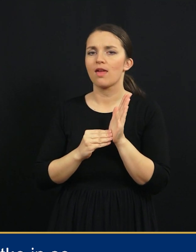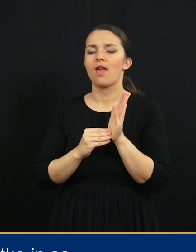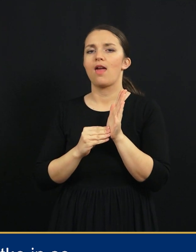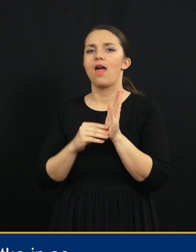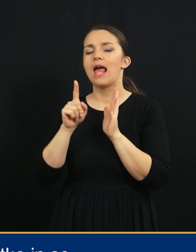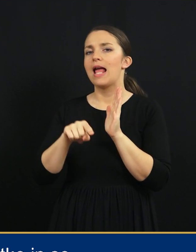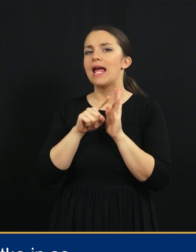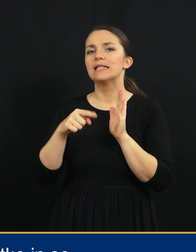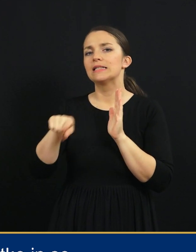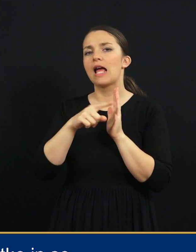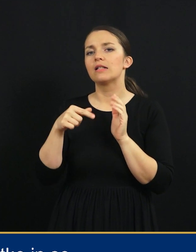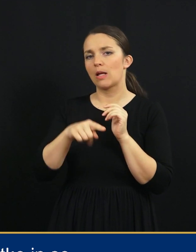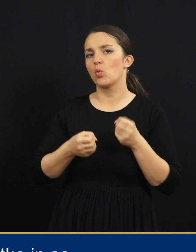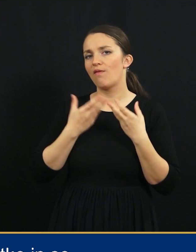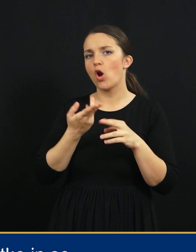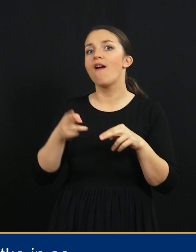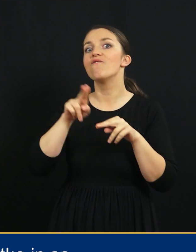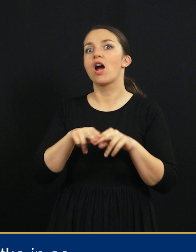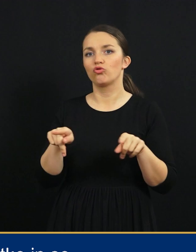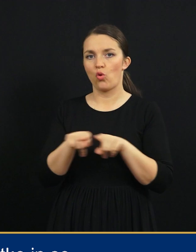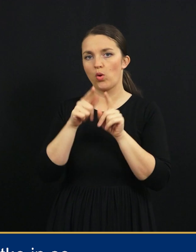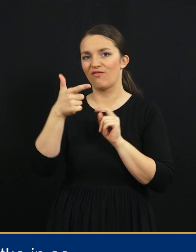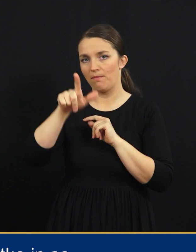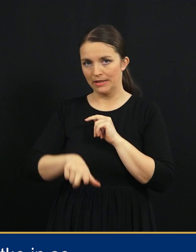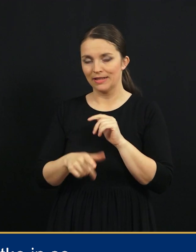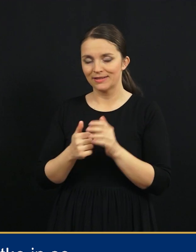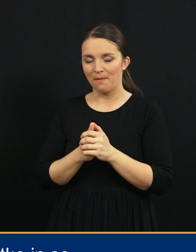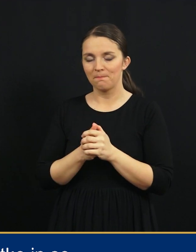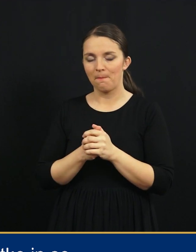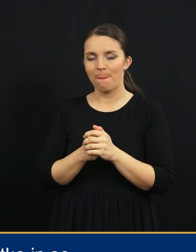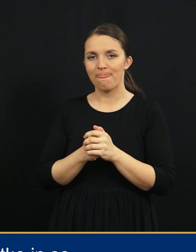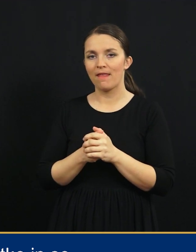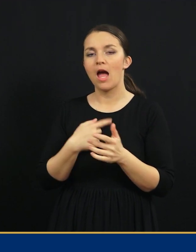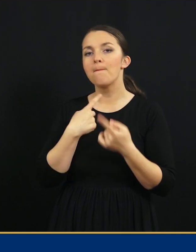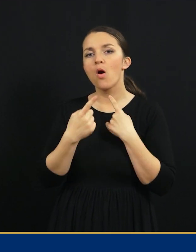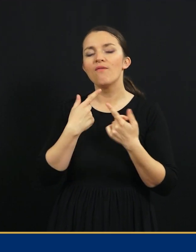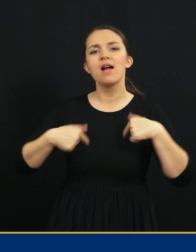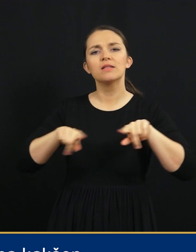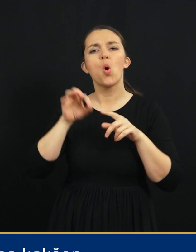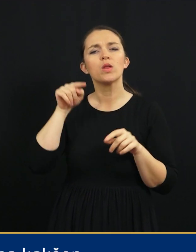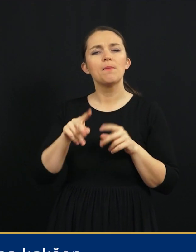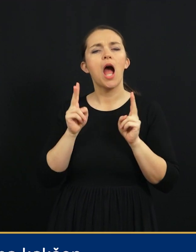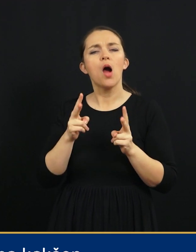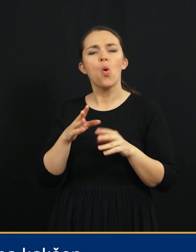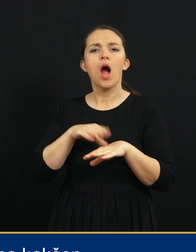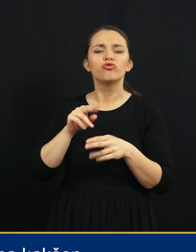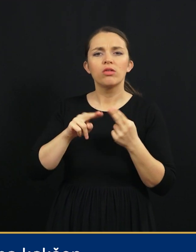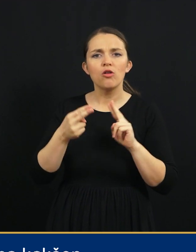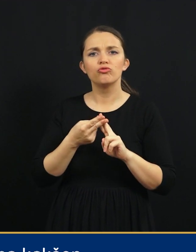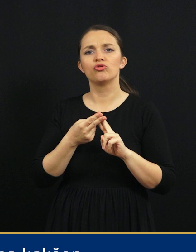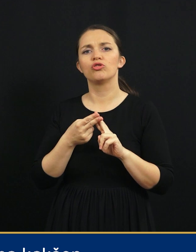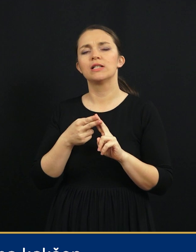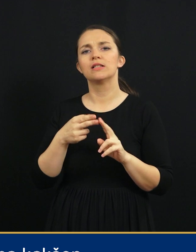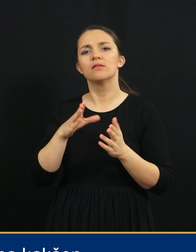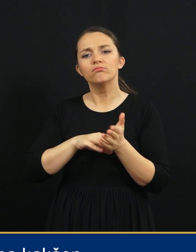podatke in se seveda s tem ukvarjajo več kot 2 meseca. Pogovarjali smo se o tem, kako in na